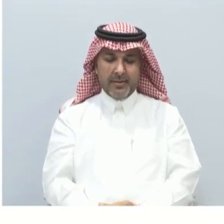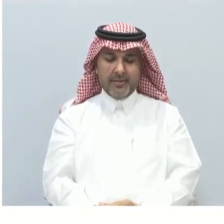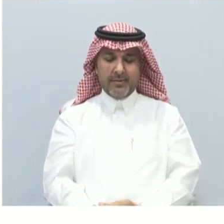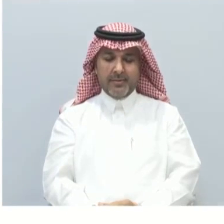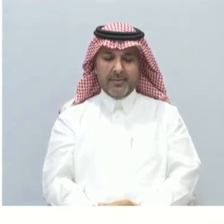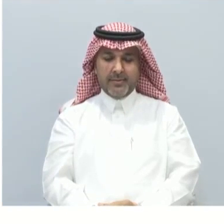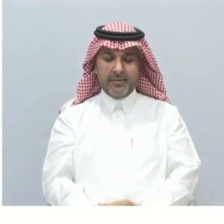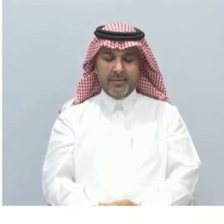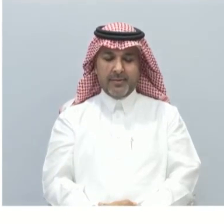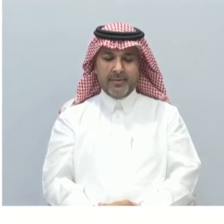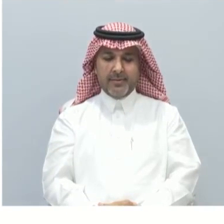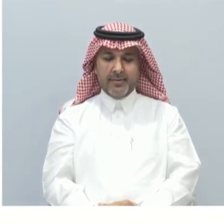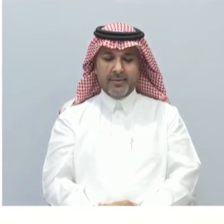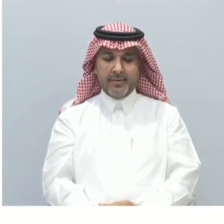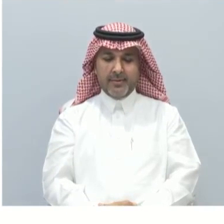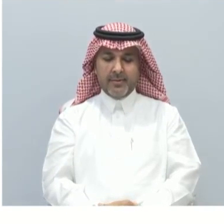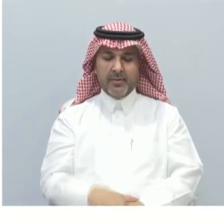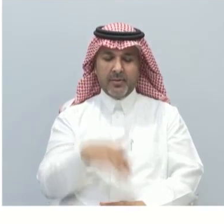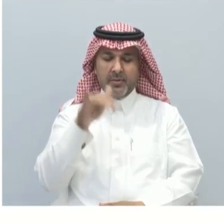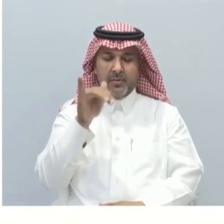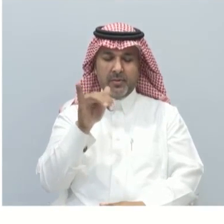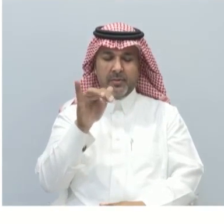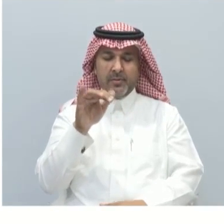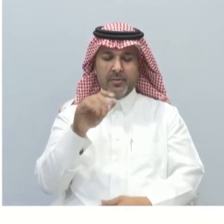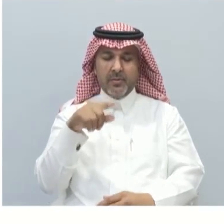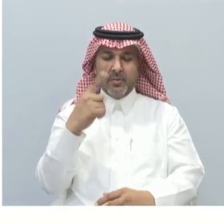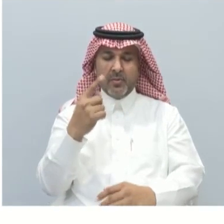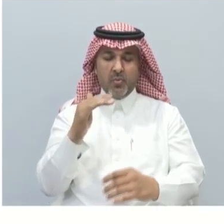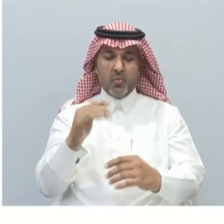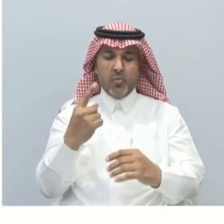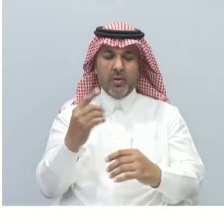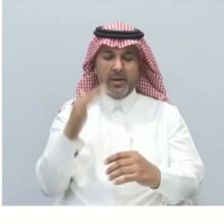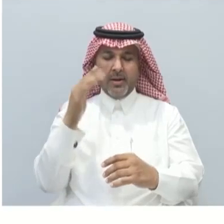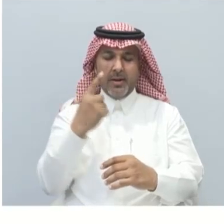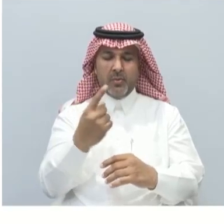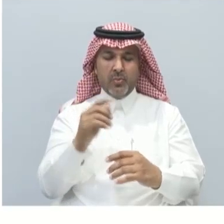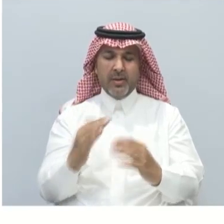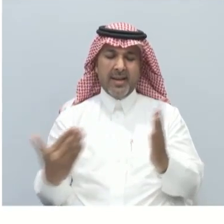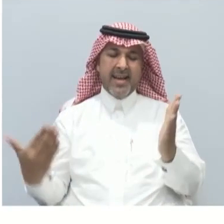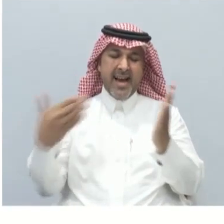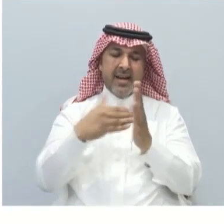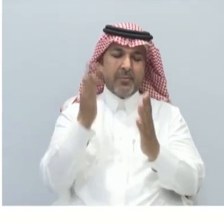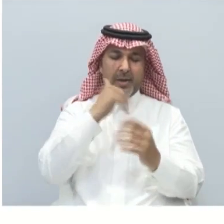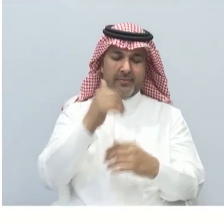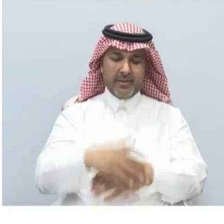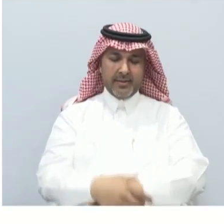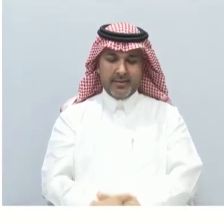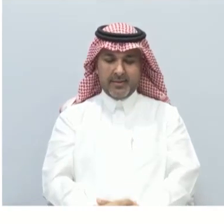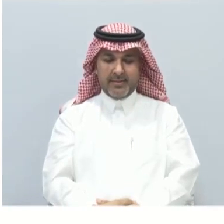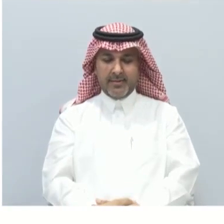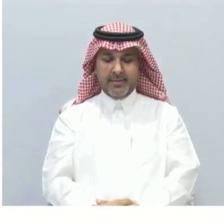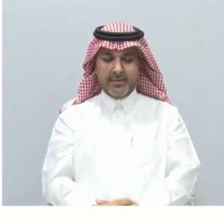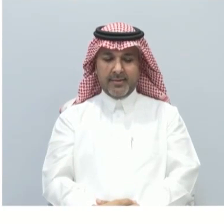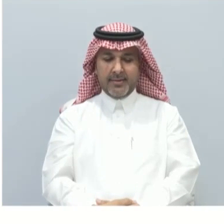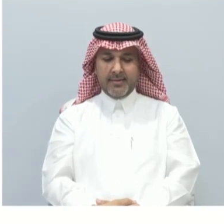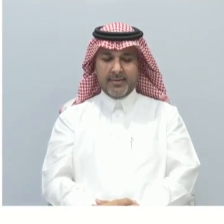زادت عليها ايش واحد فبالتالي راح نقول النواي اكبر من واحد او نقول من الواحد الى الماله نهايه من